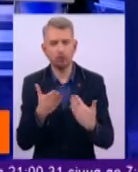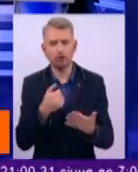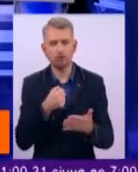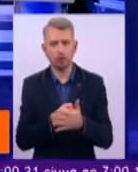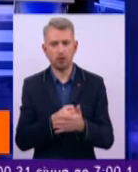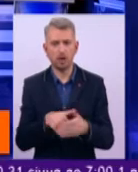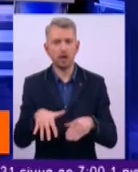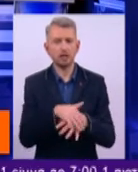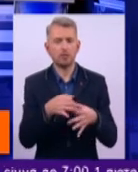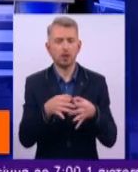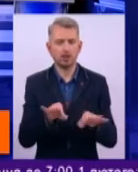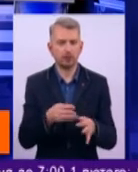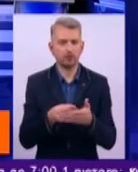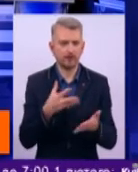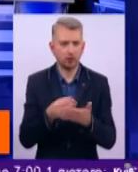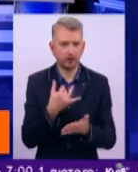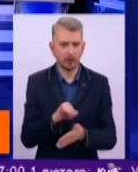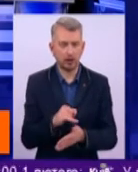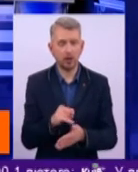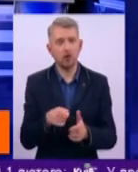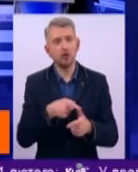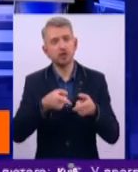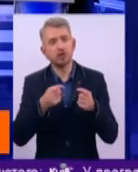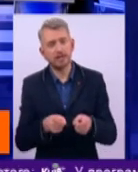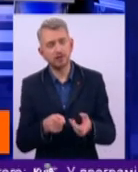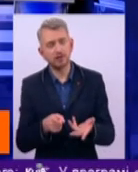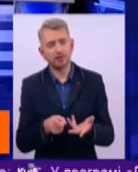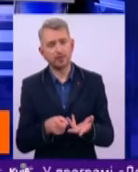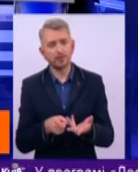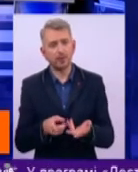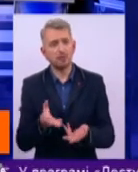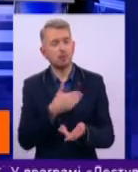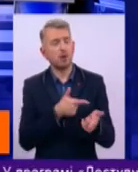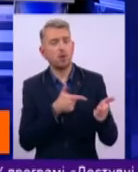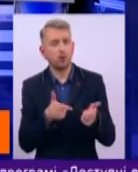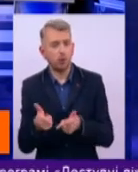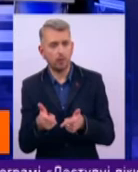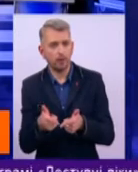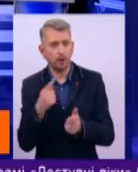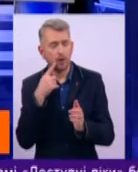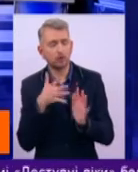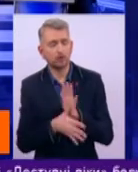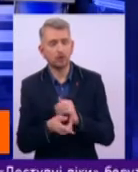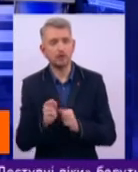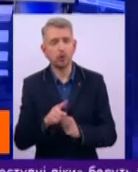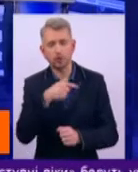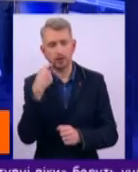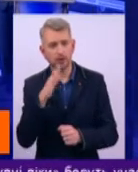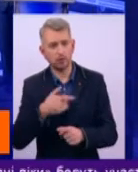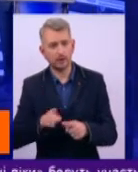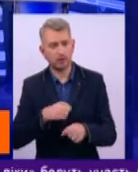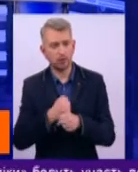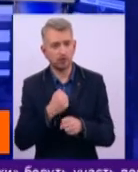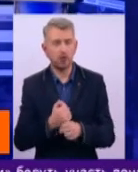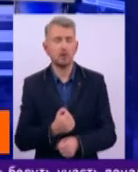до демократичних цінностей. Тому чи дійсно ми готові і розуміти того, що Росія буде це робити?